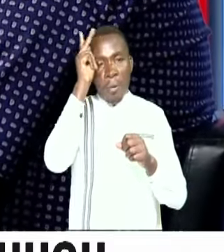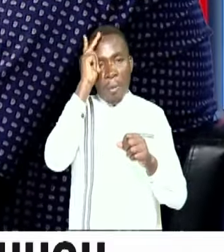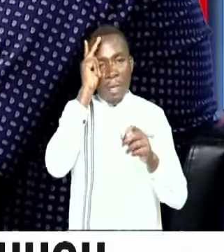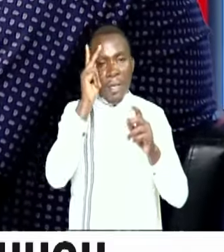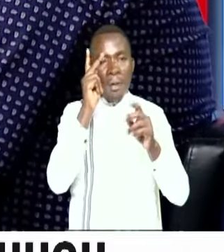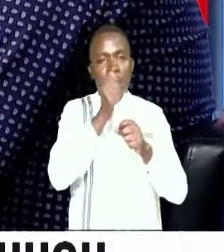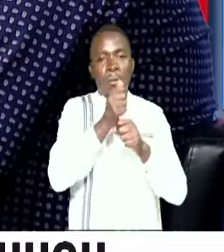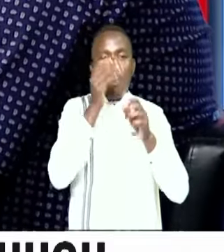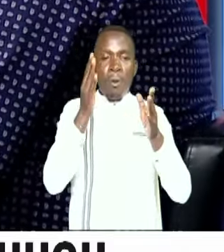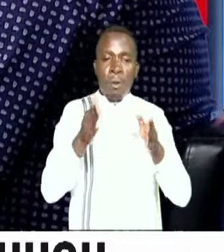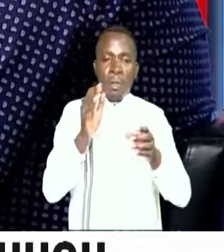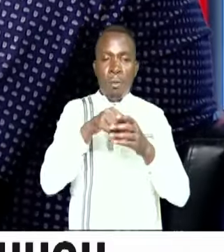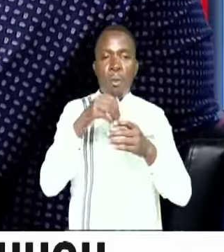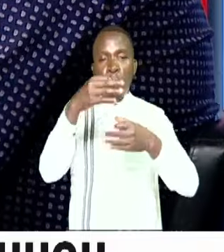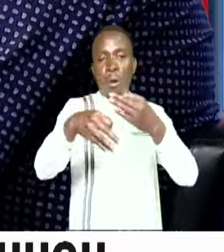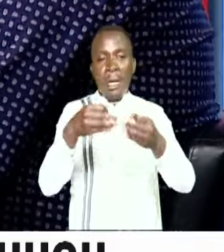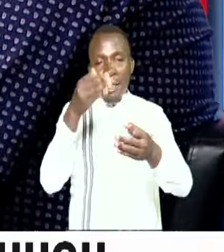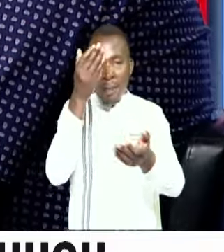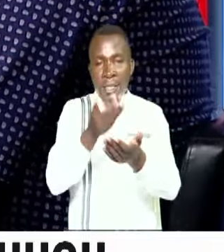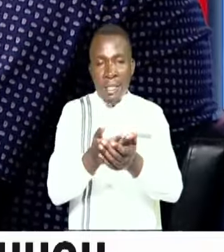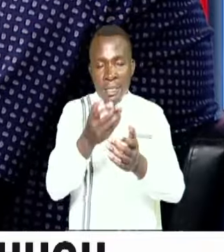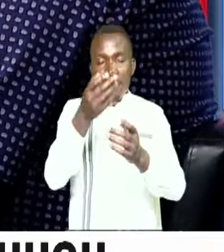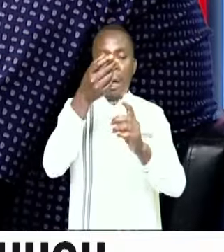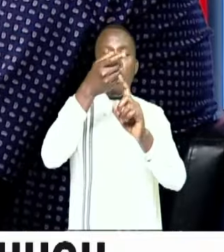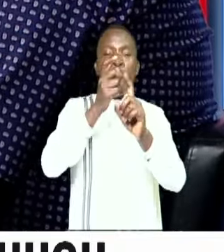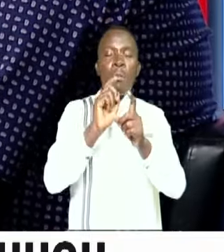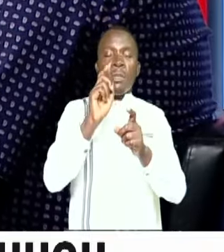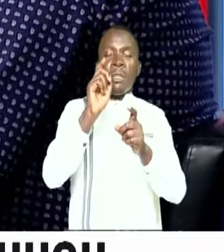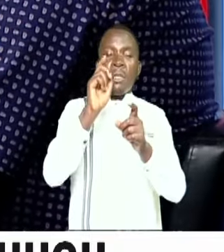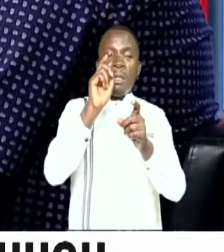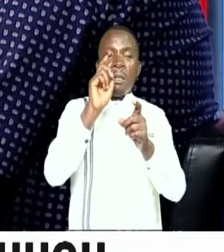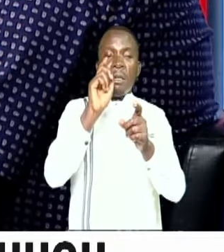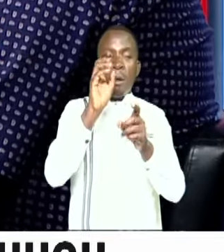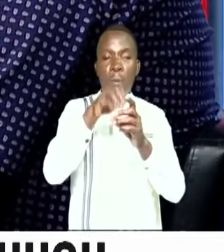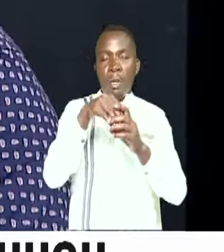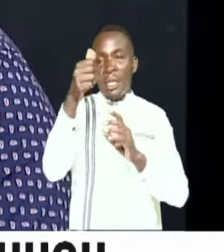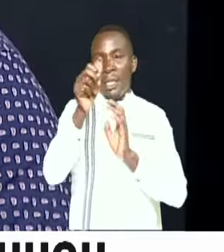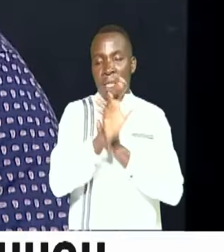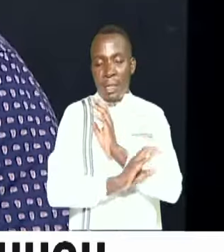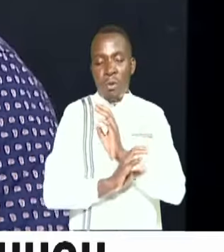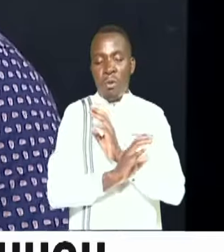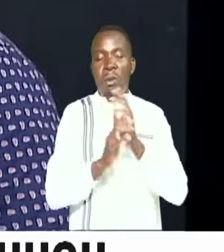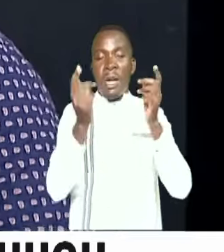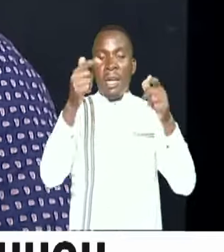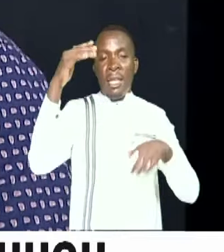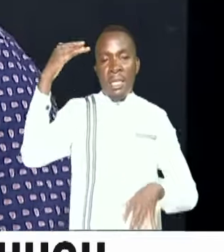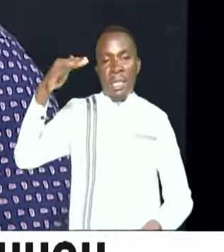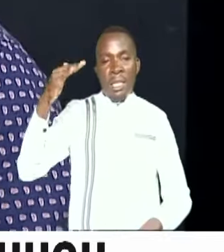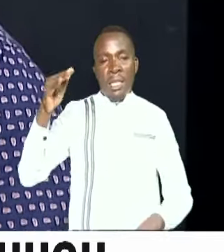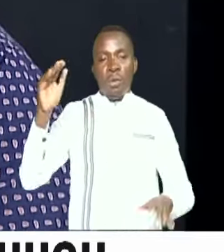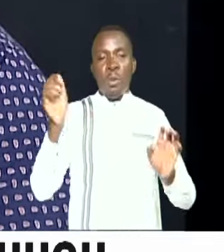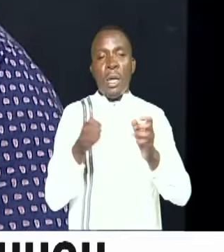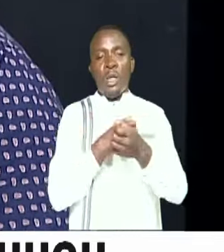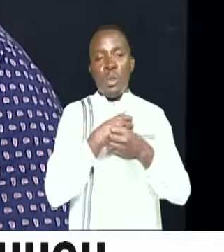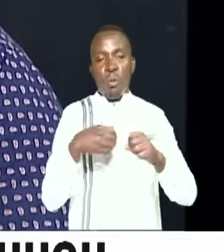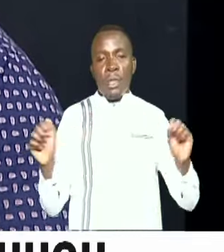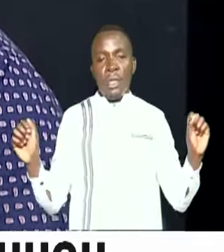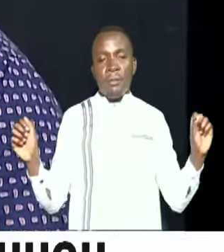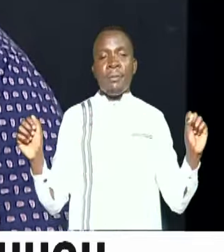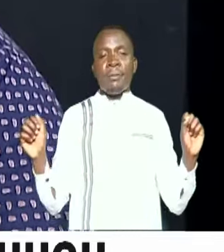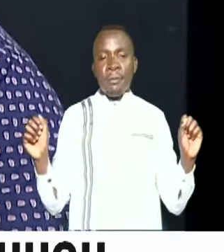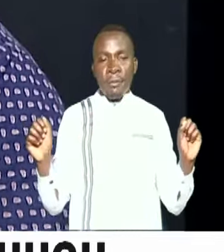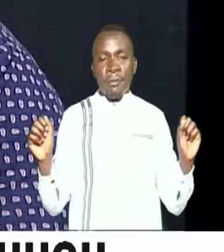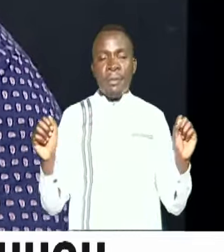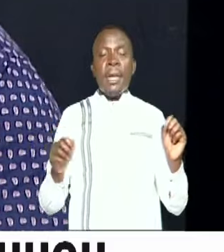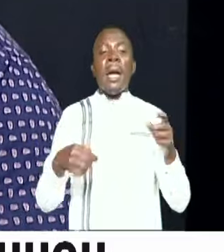kuvuga, ugasanga bisaba ko ujya kumuzana mu kindi gihugu. Iyo umuzanye mu kindi gihugu aza guhenze, noneho ugasanga ntabwo ubashije kwiyongera kuri